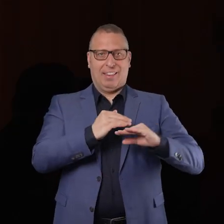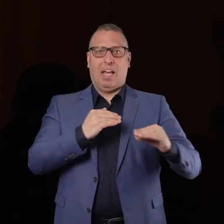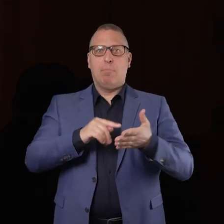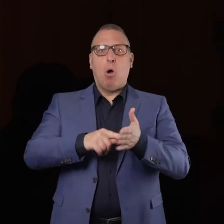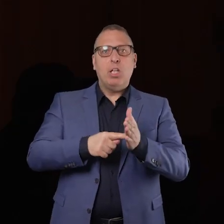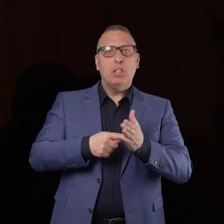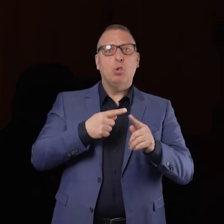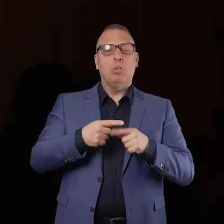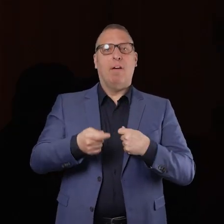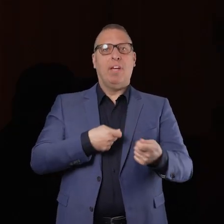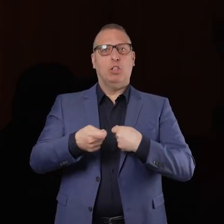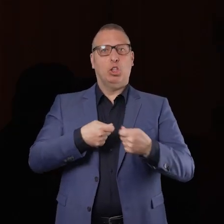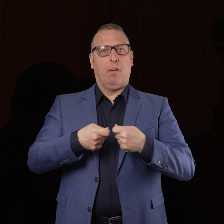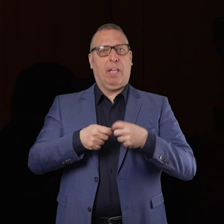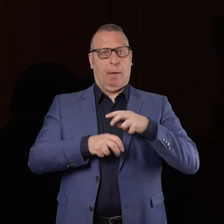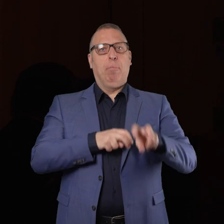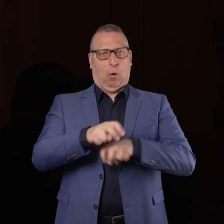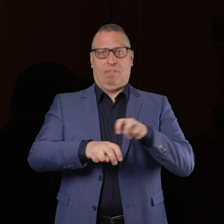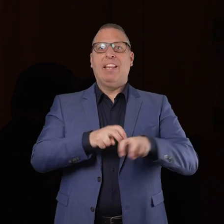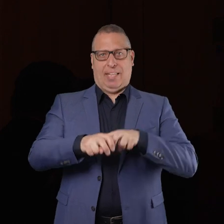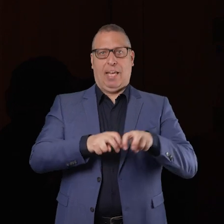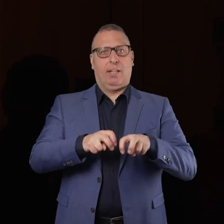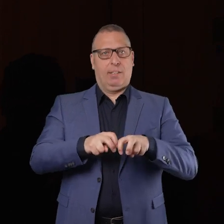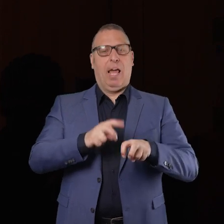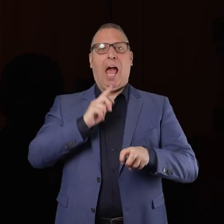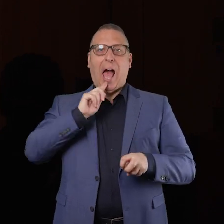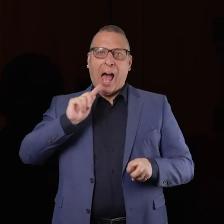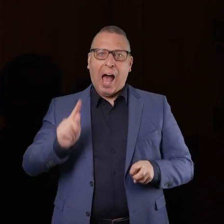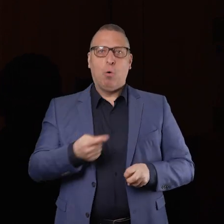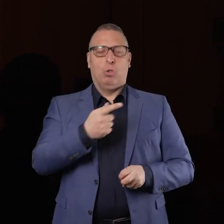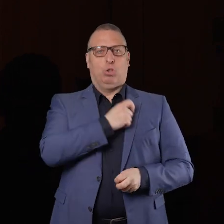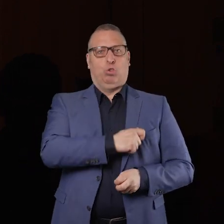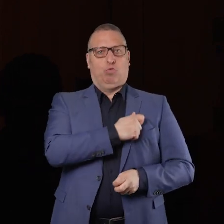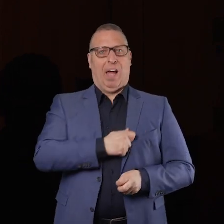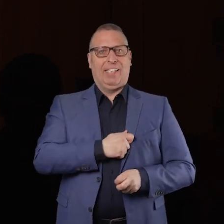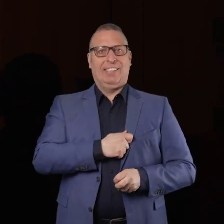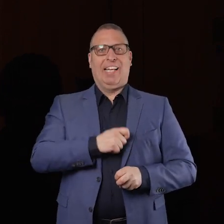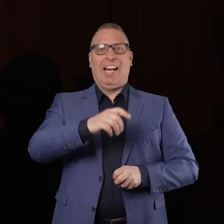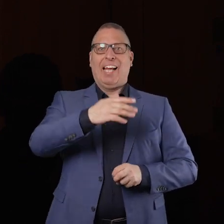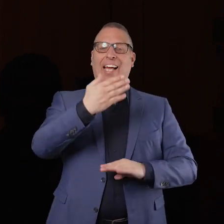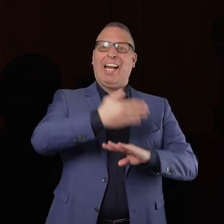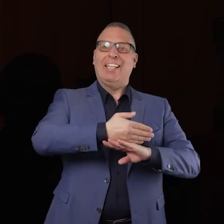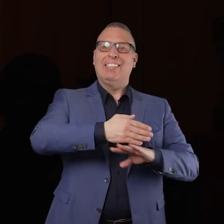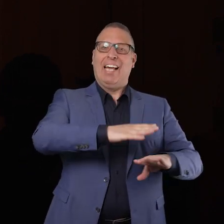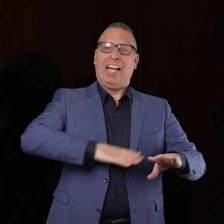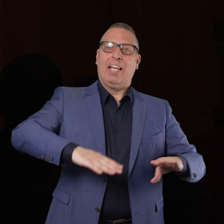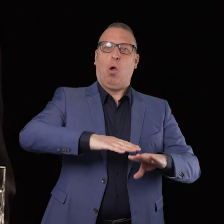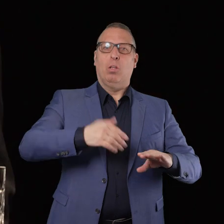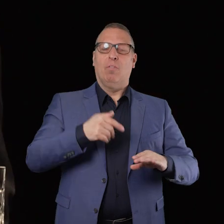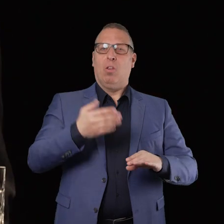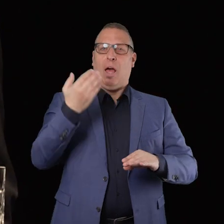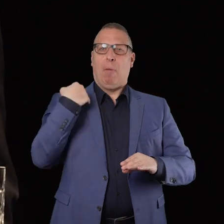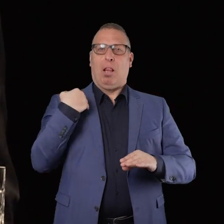davon politisch und wirtschaftlich profitiert. Gerade auch die Schweizer Grenzregionen, wo einst vor